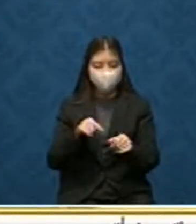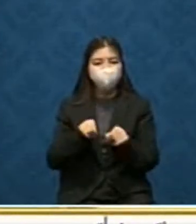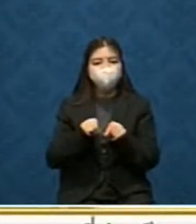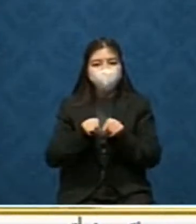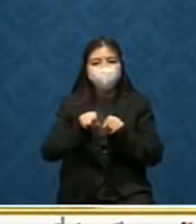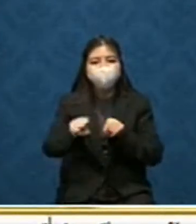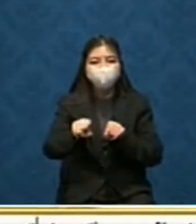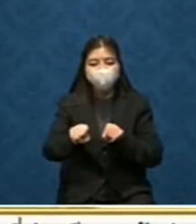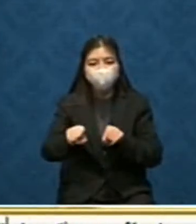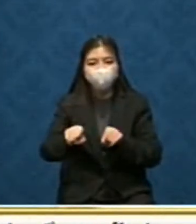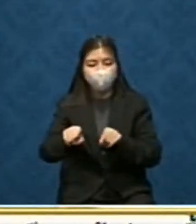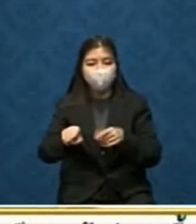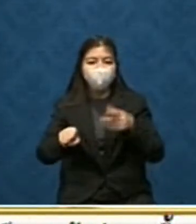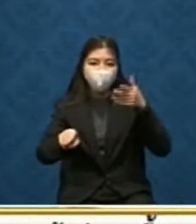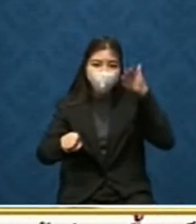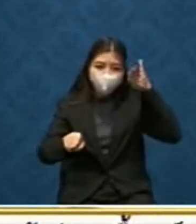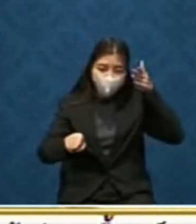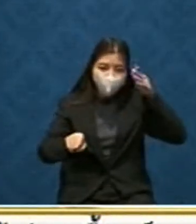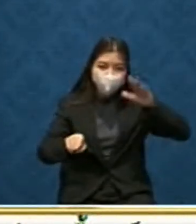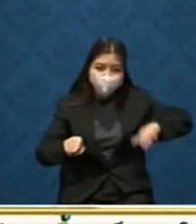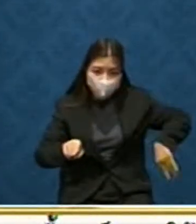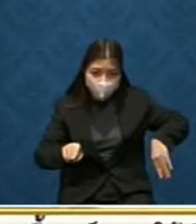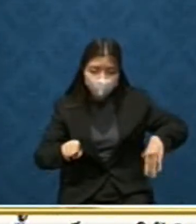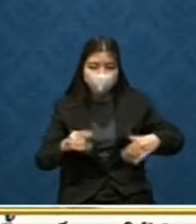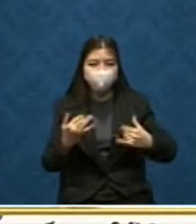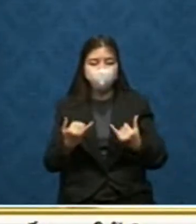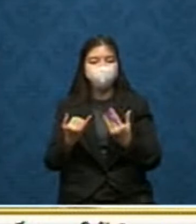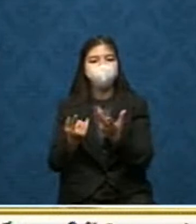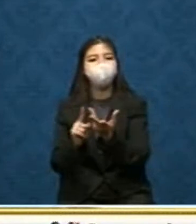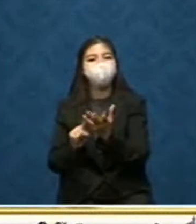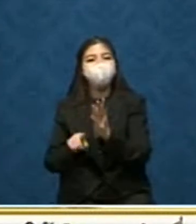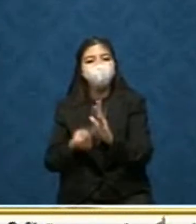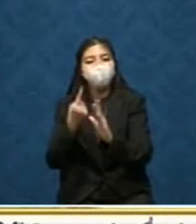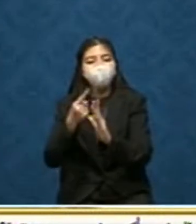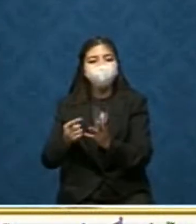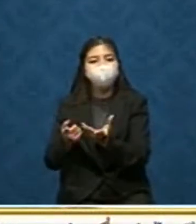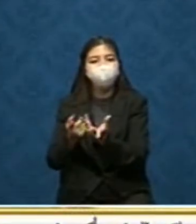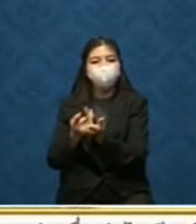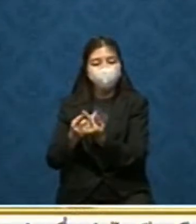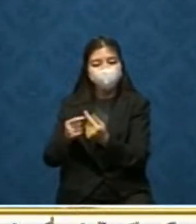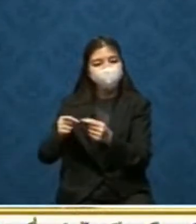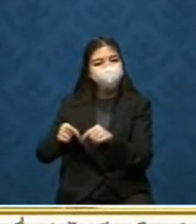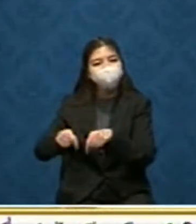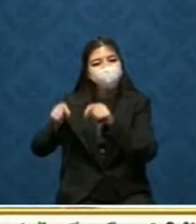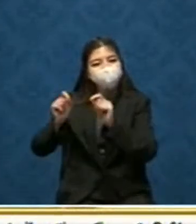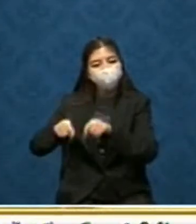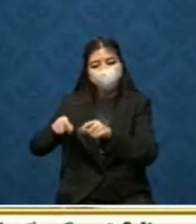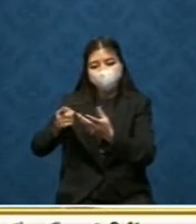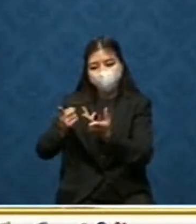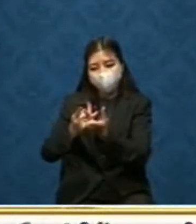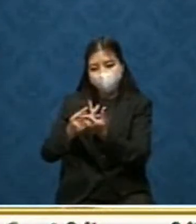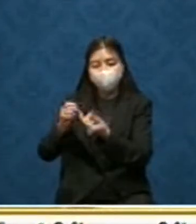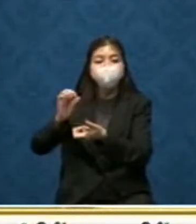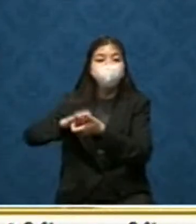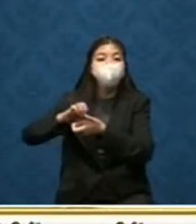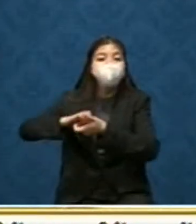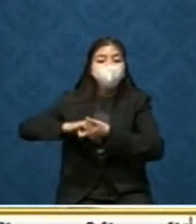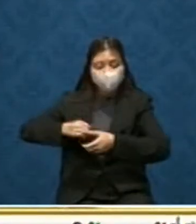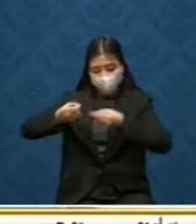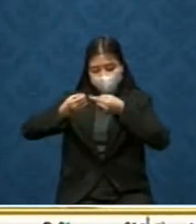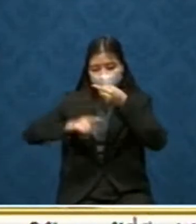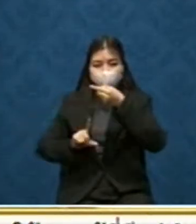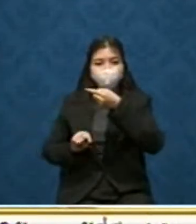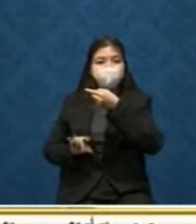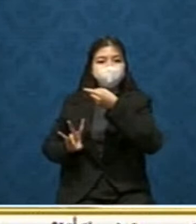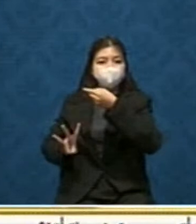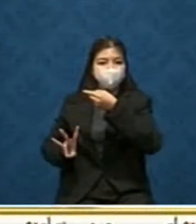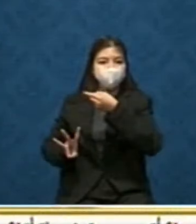เร็ยางจเวยนามเรากลเริ่นบนึงเร le rum จะเซอย 27 ประเทศถาเราลงนำป้ับ 27มั línea